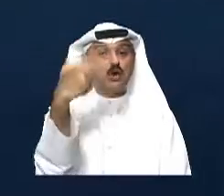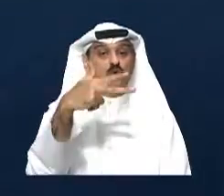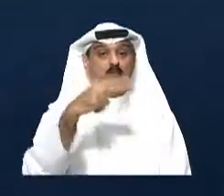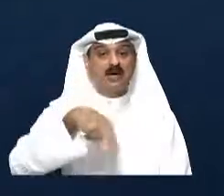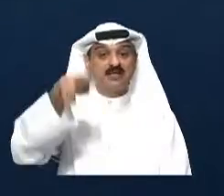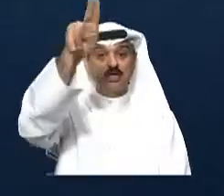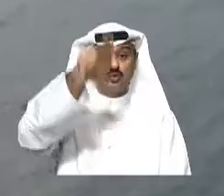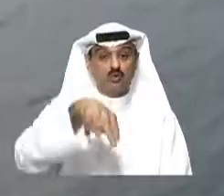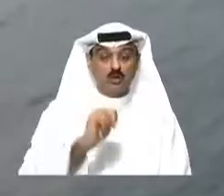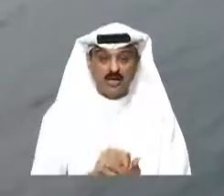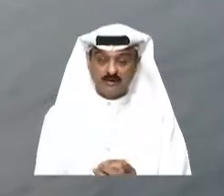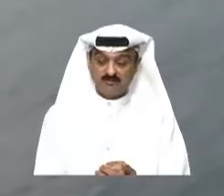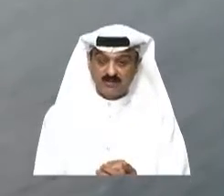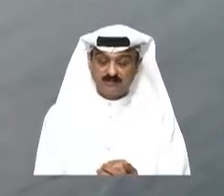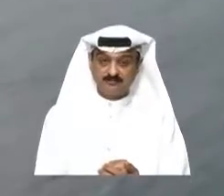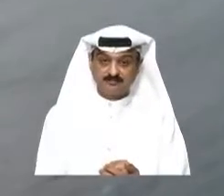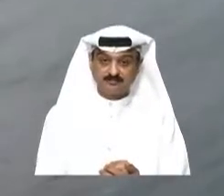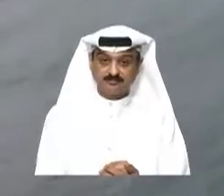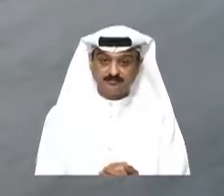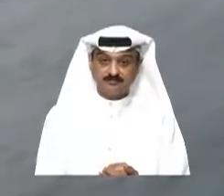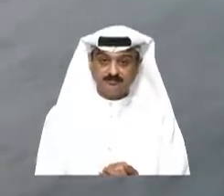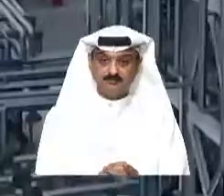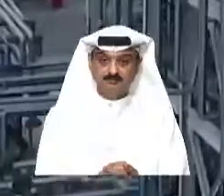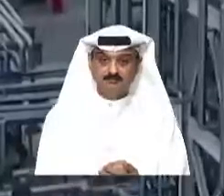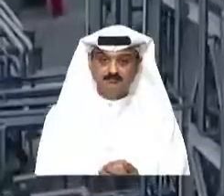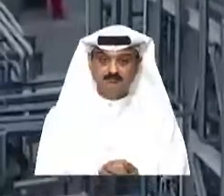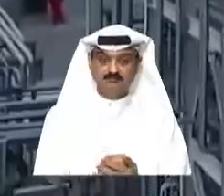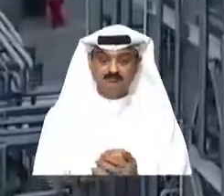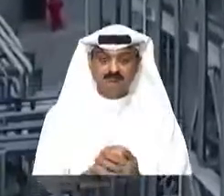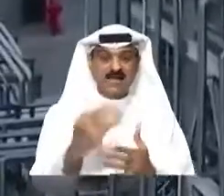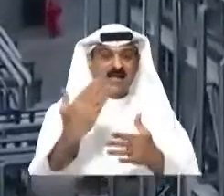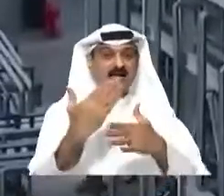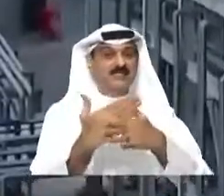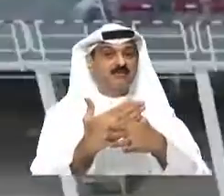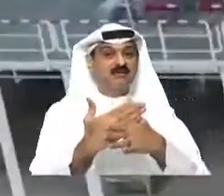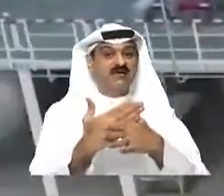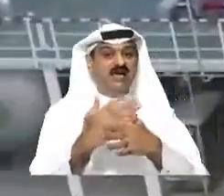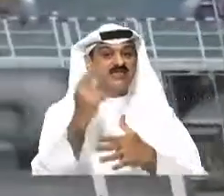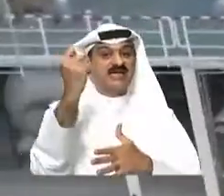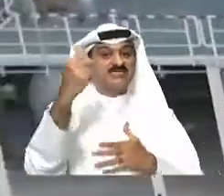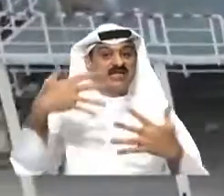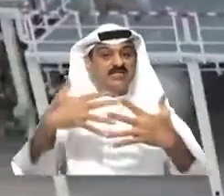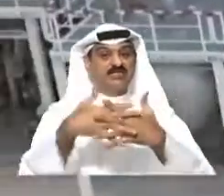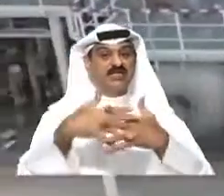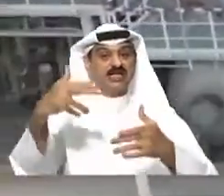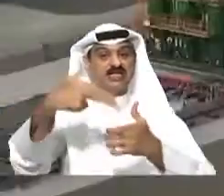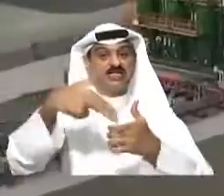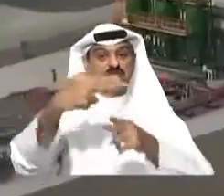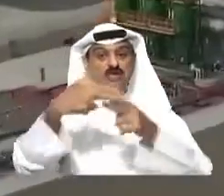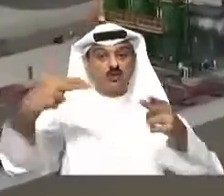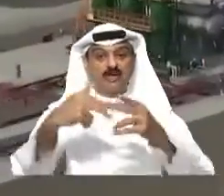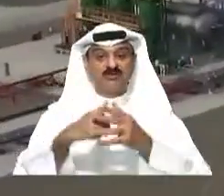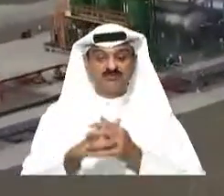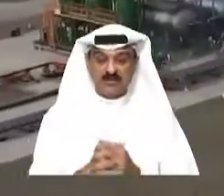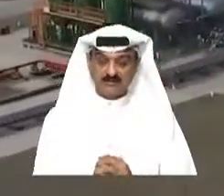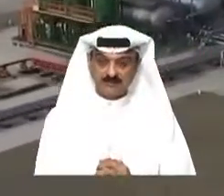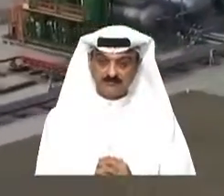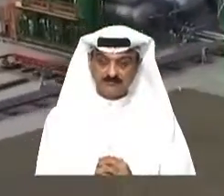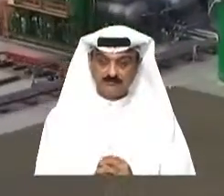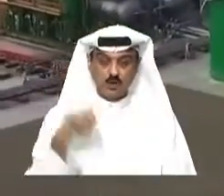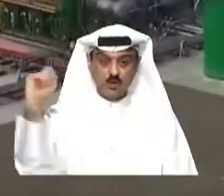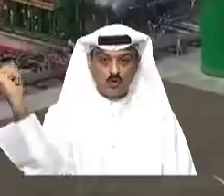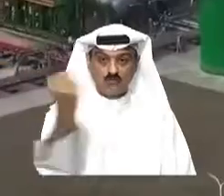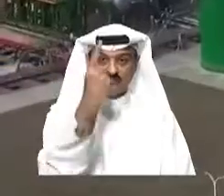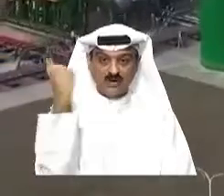و31 سم للبرميل وذلك وفقا للسعر المعلن من قبل مؤسسه البترول الكويتييه اما